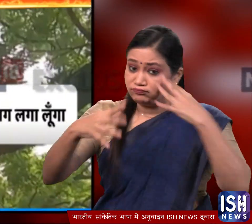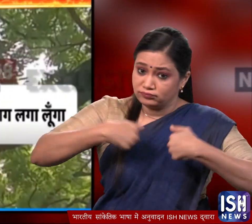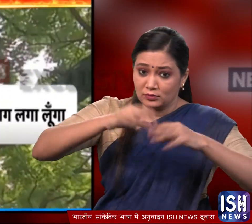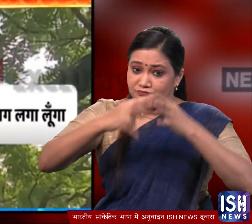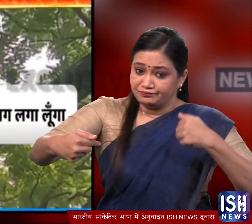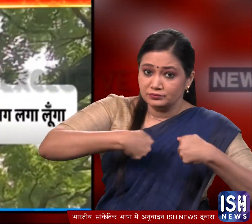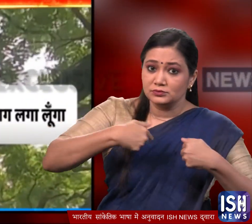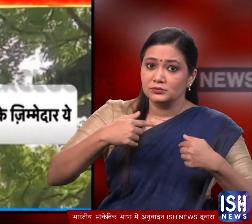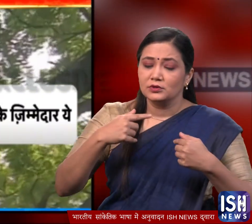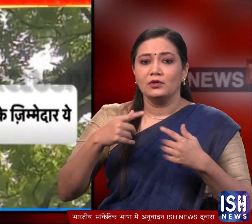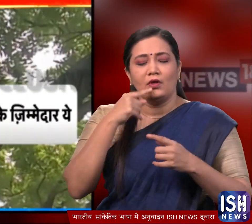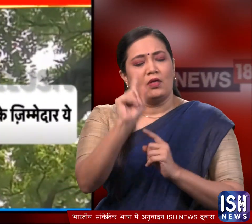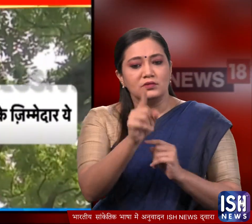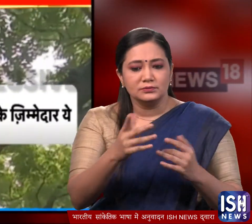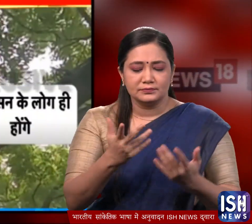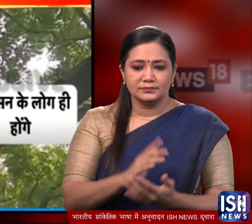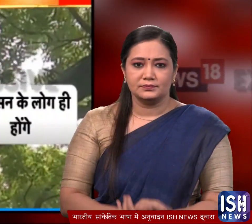देता।